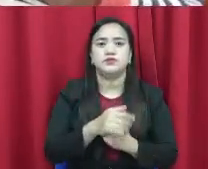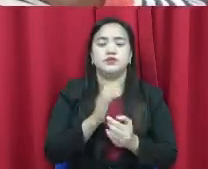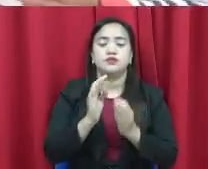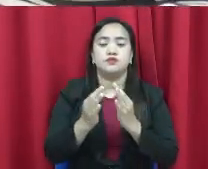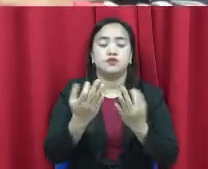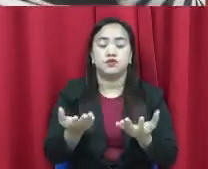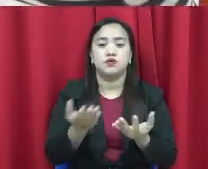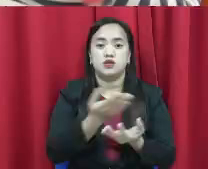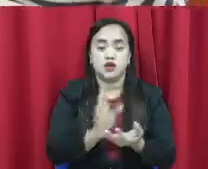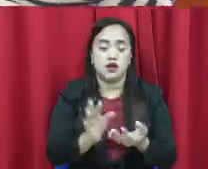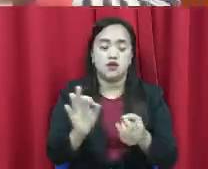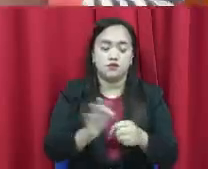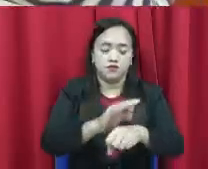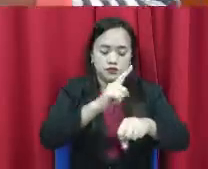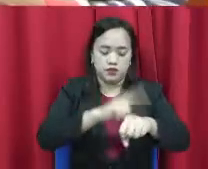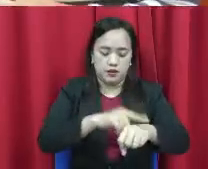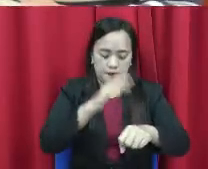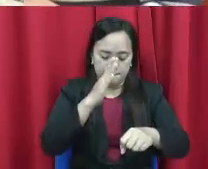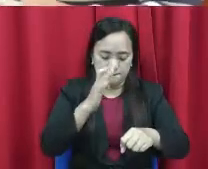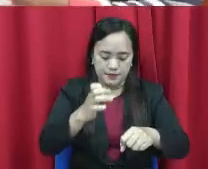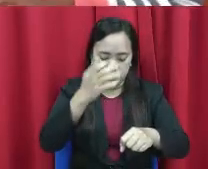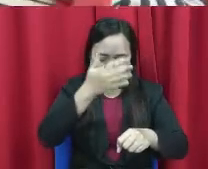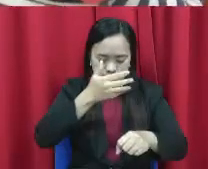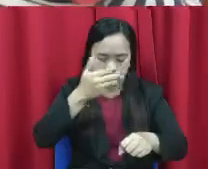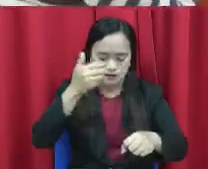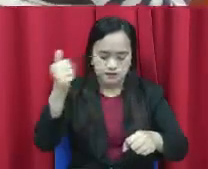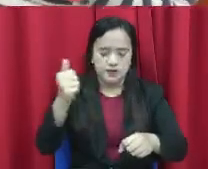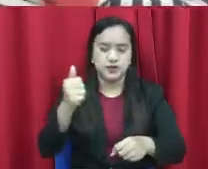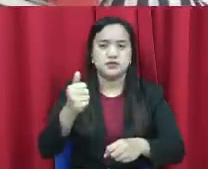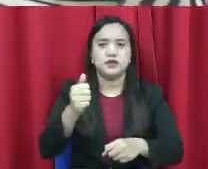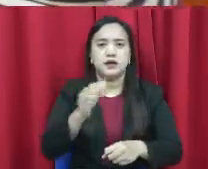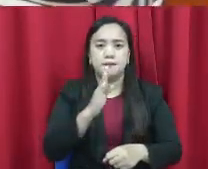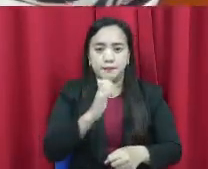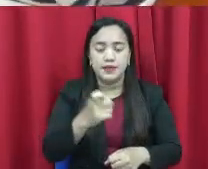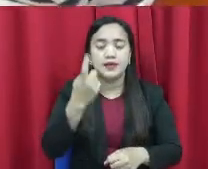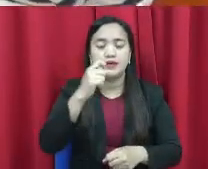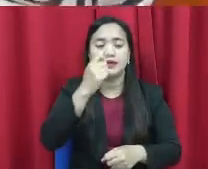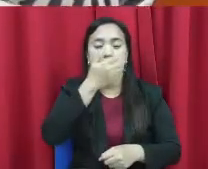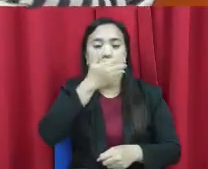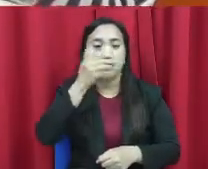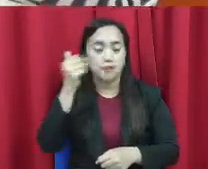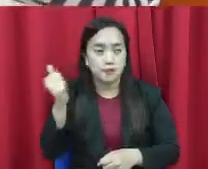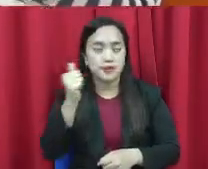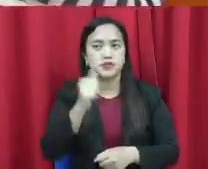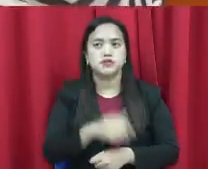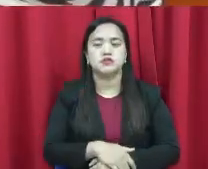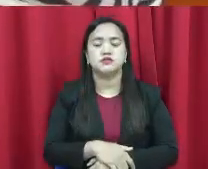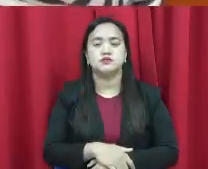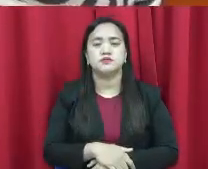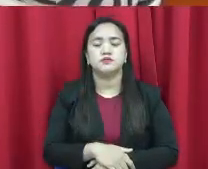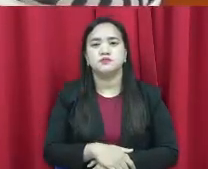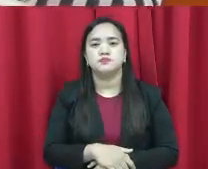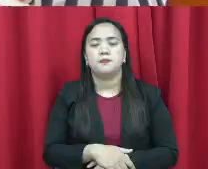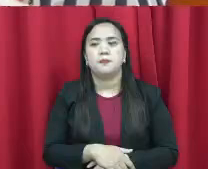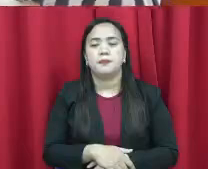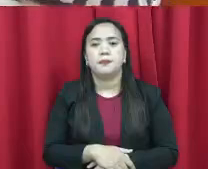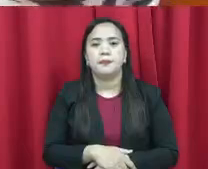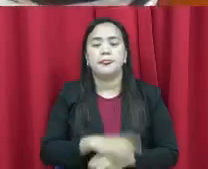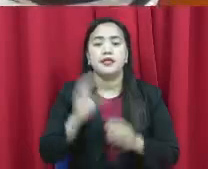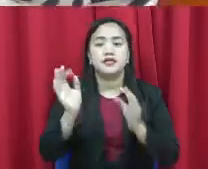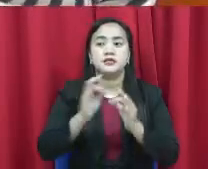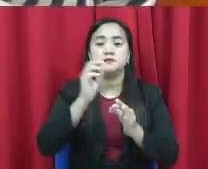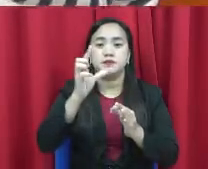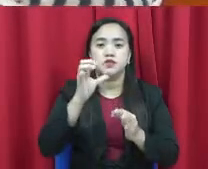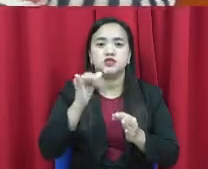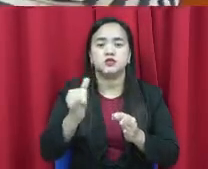homemaker ka be the best version of you para migan natin ng ano mabigyan natin ng